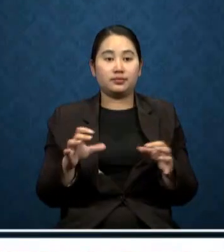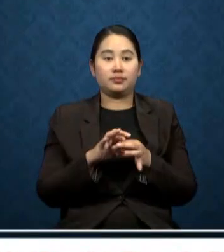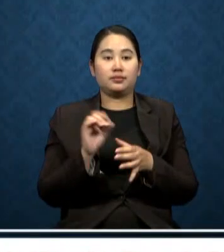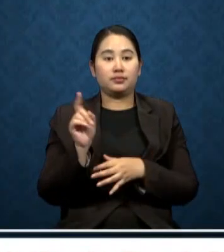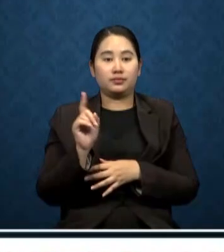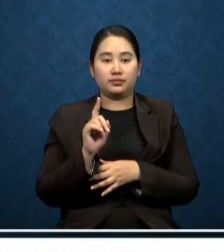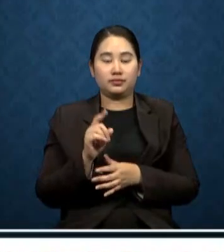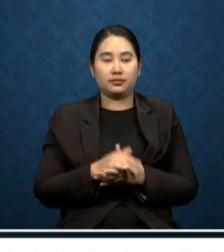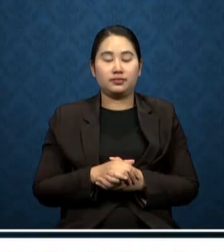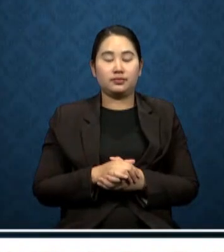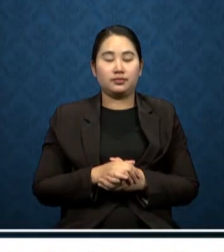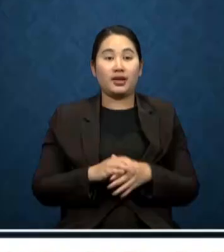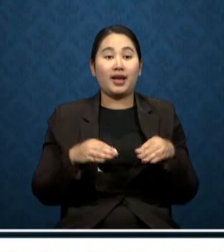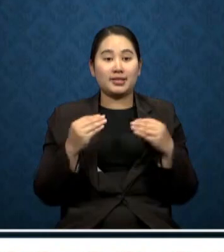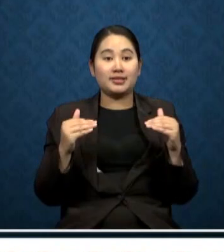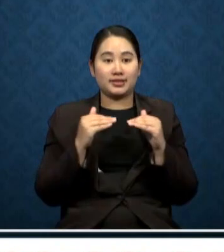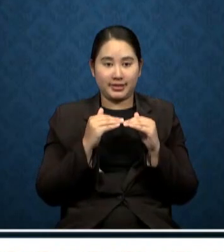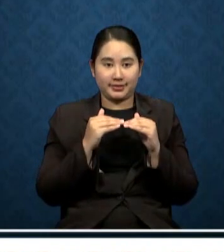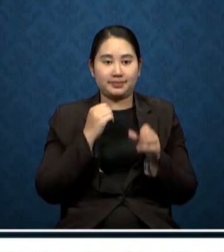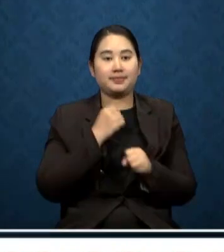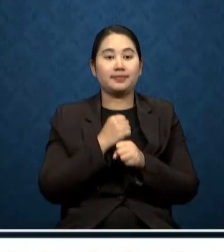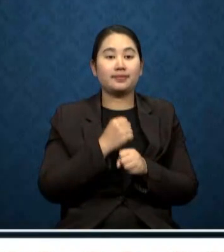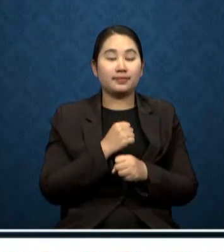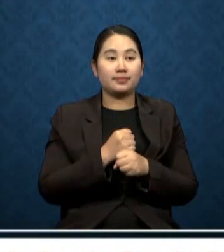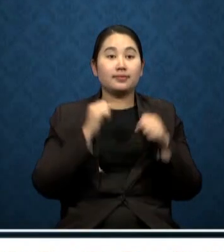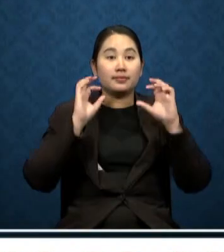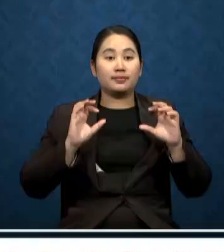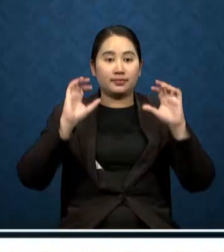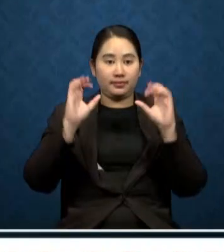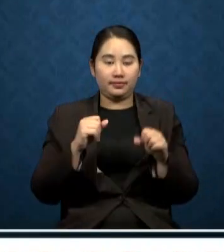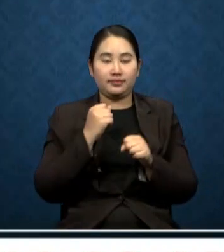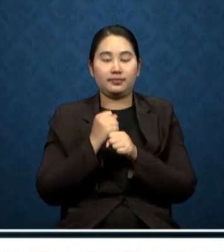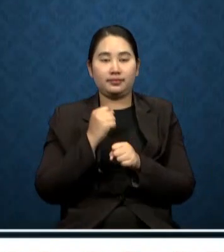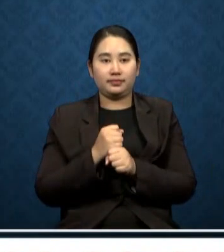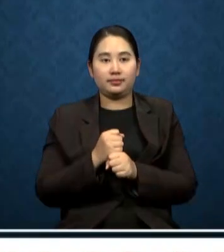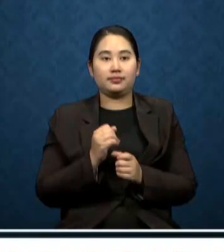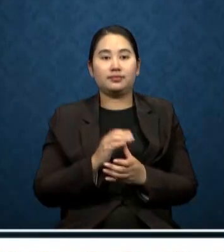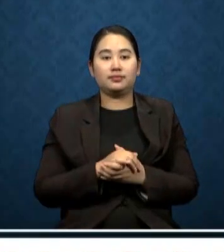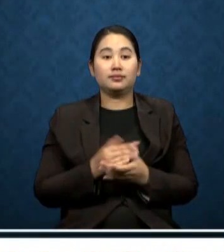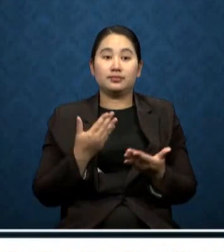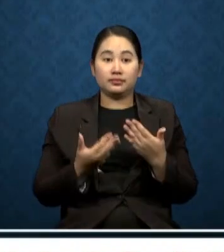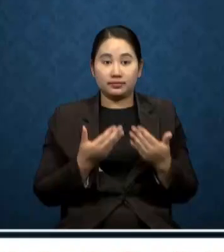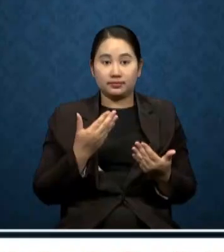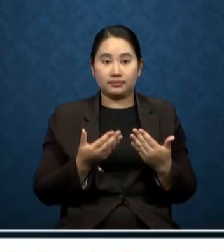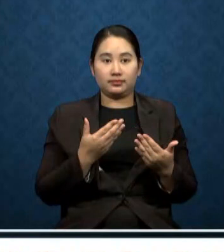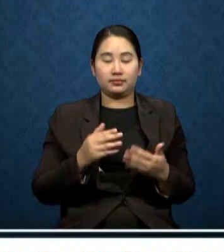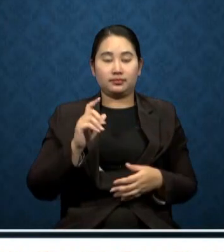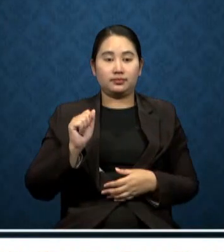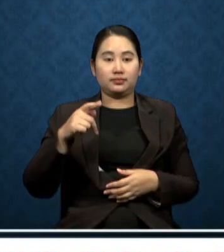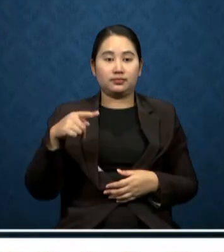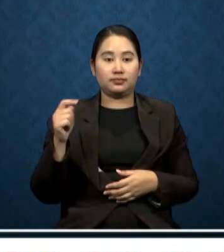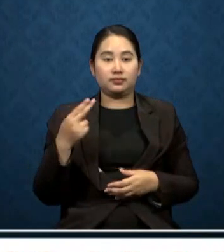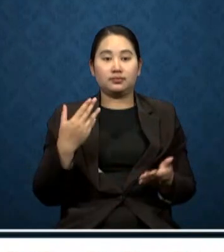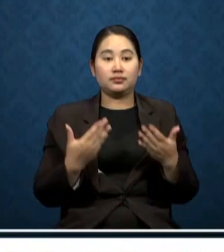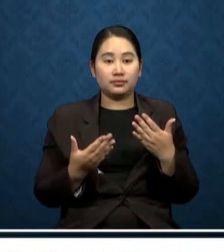คือให้สิทธิในการใหหนวยรัจการ หน่วยงานของรัฐหรอองคกรประทรณ ตรงทิงกแล้แต